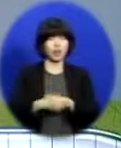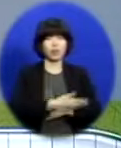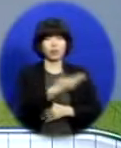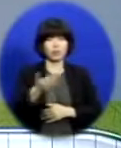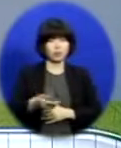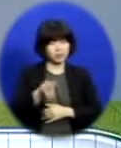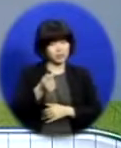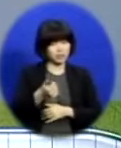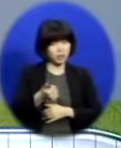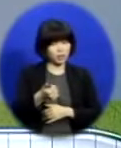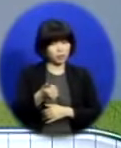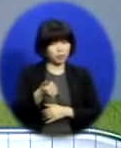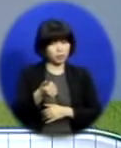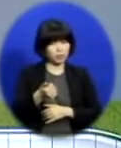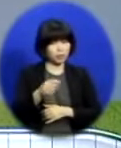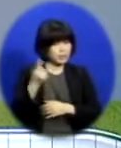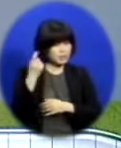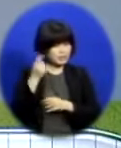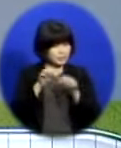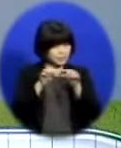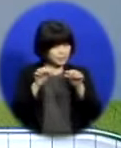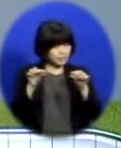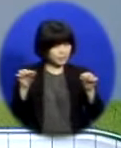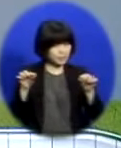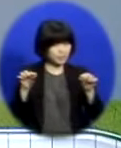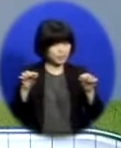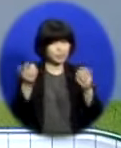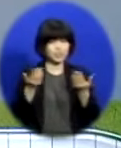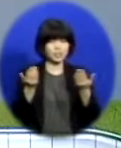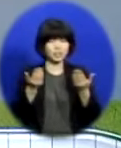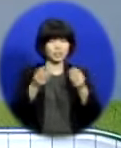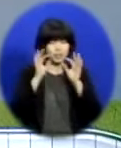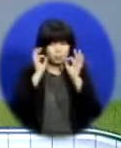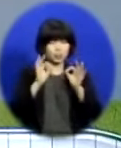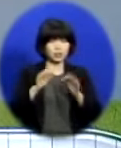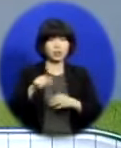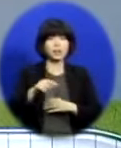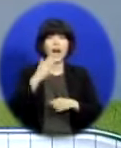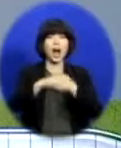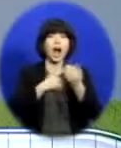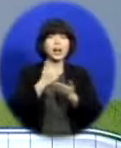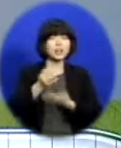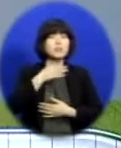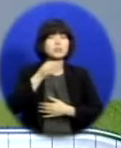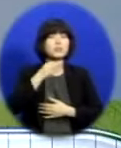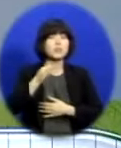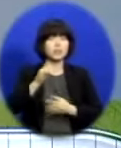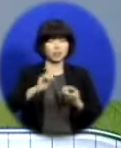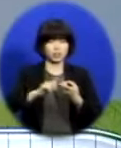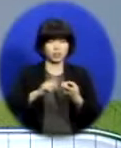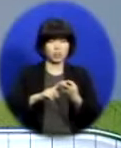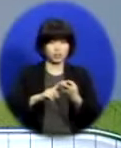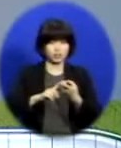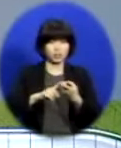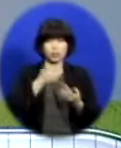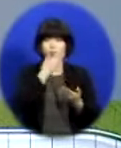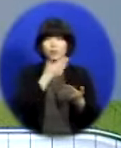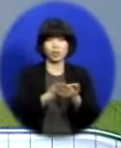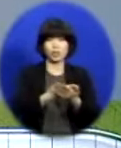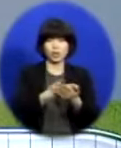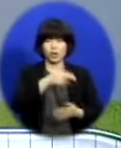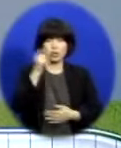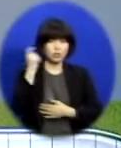작고 세미에 보여도 그게 하나님의 음성인지 중요한 것이지 소리가 크고 작은게